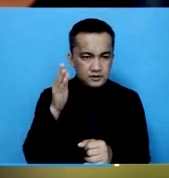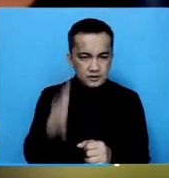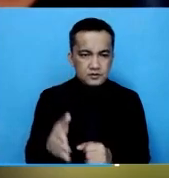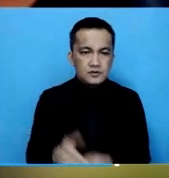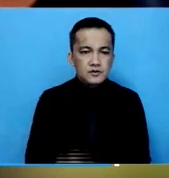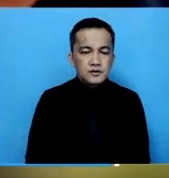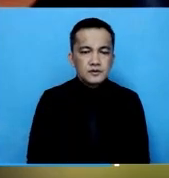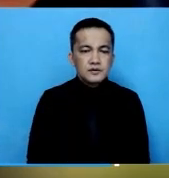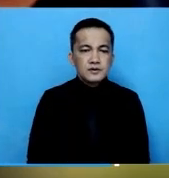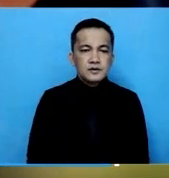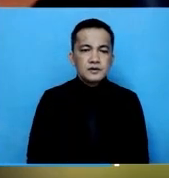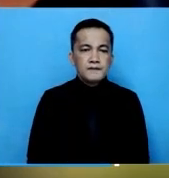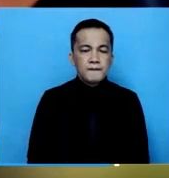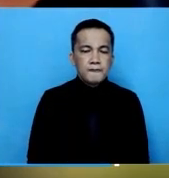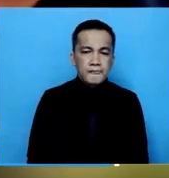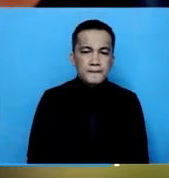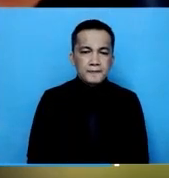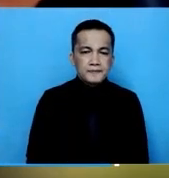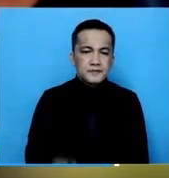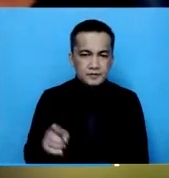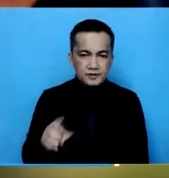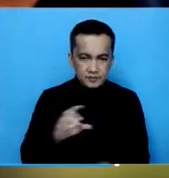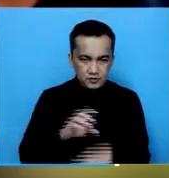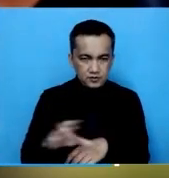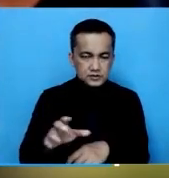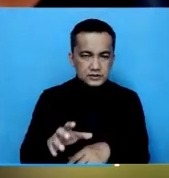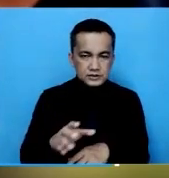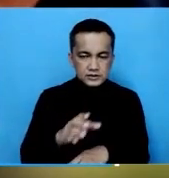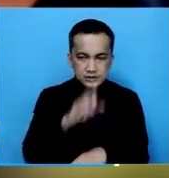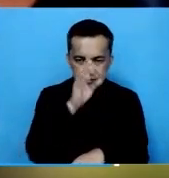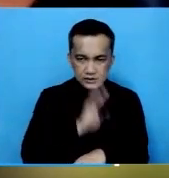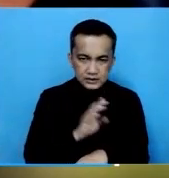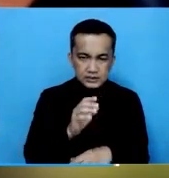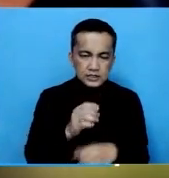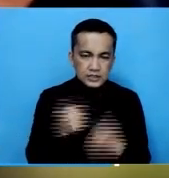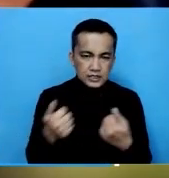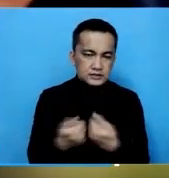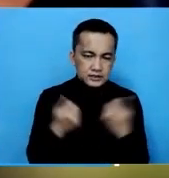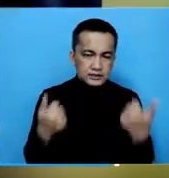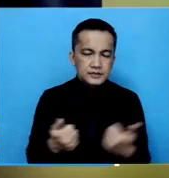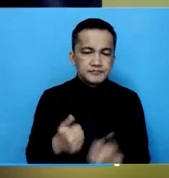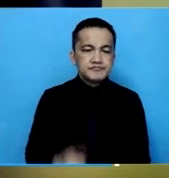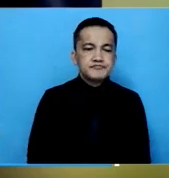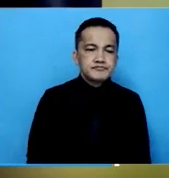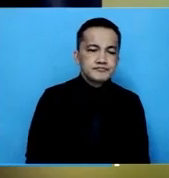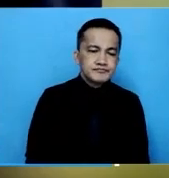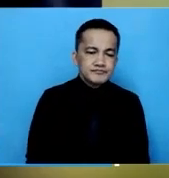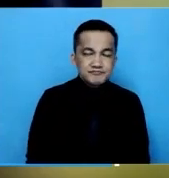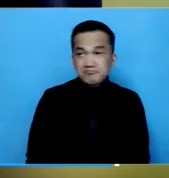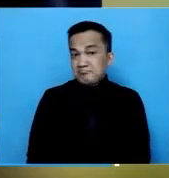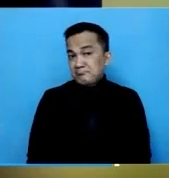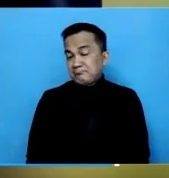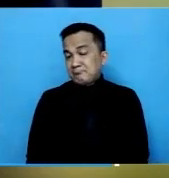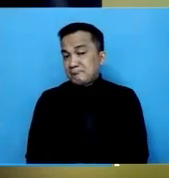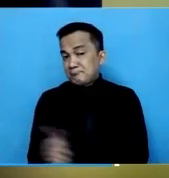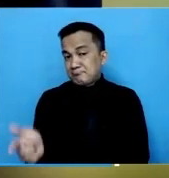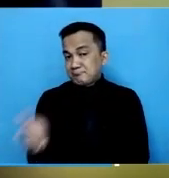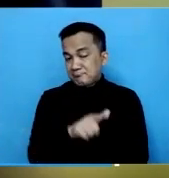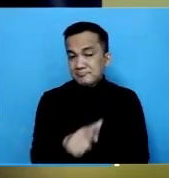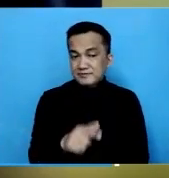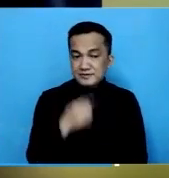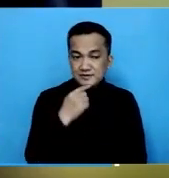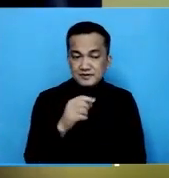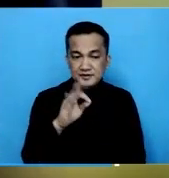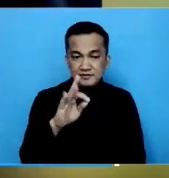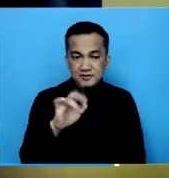na magkaroon talaga, mag-cause talaga siya ng damage sa ating bansa. Sir Guy, nasabi nyo, asahan na po yung frequency